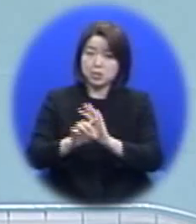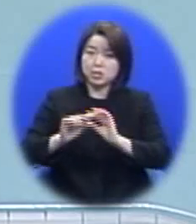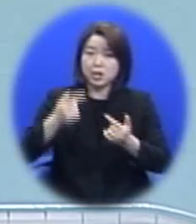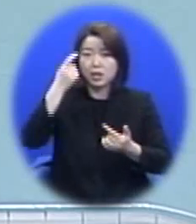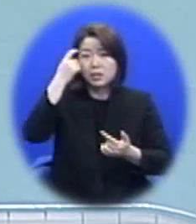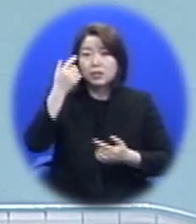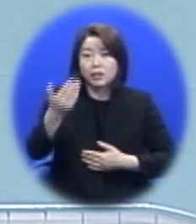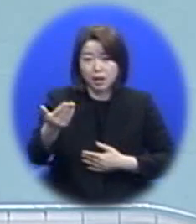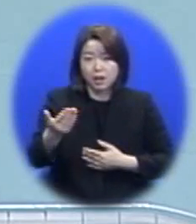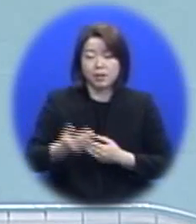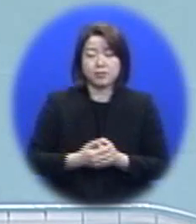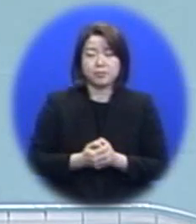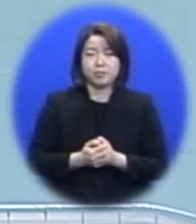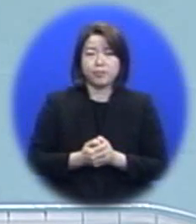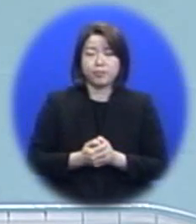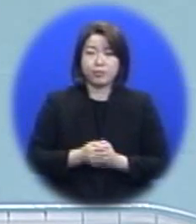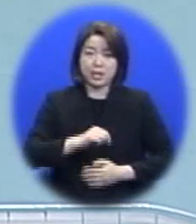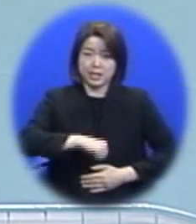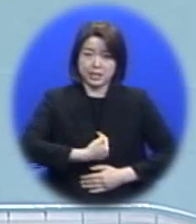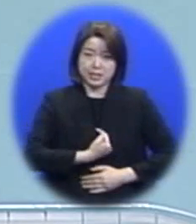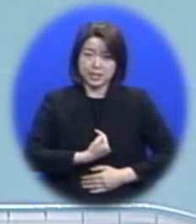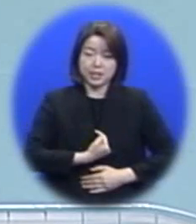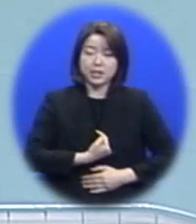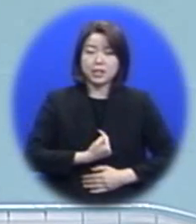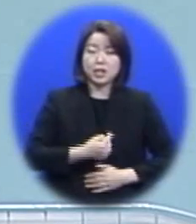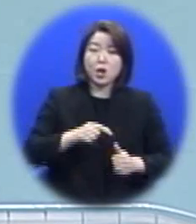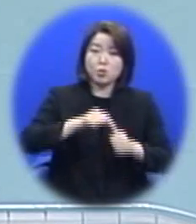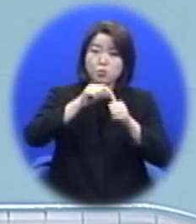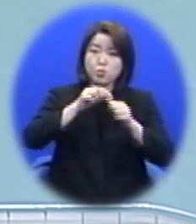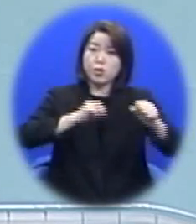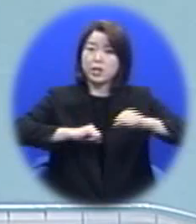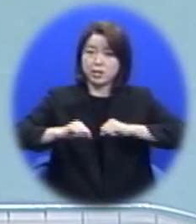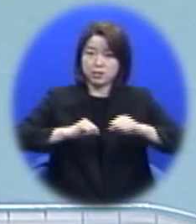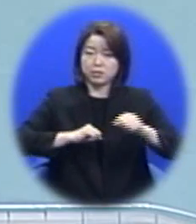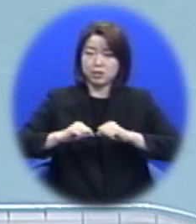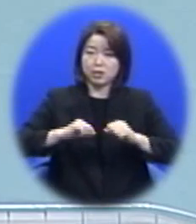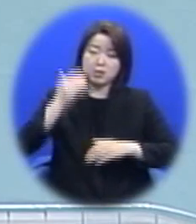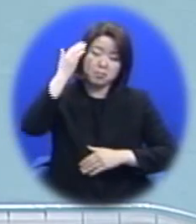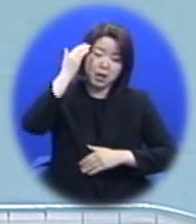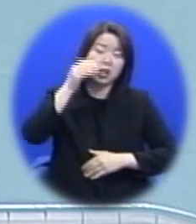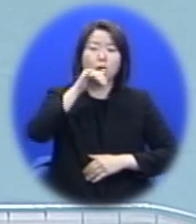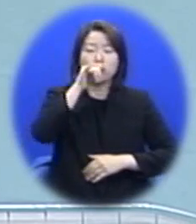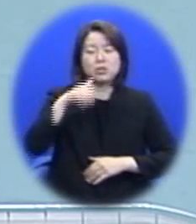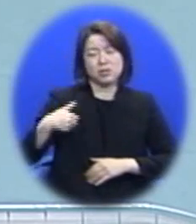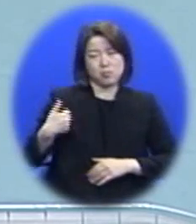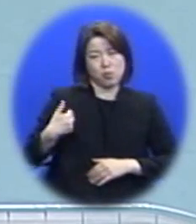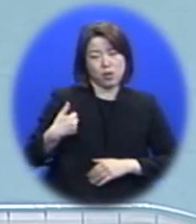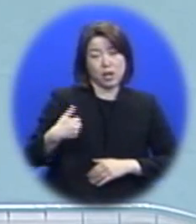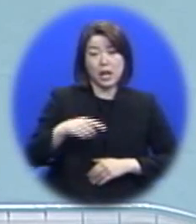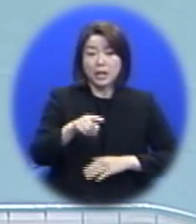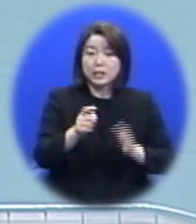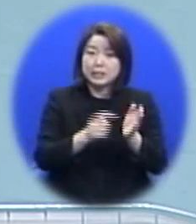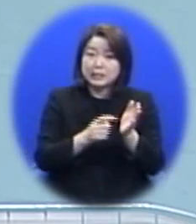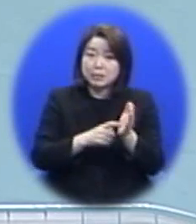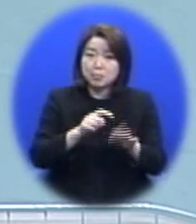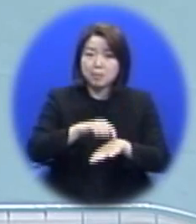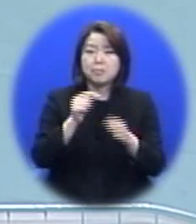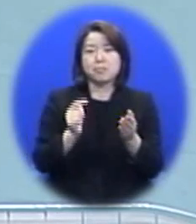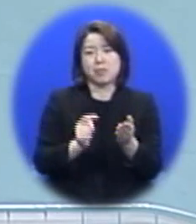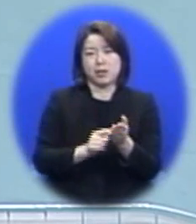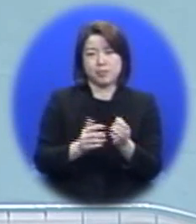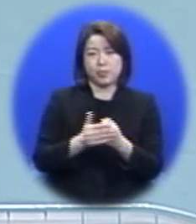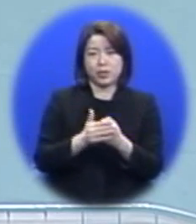자기 자신이 이 구원의 역사를 가로막고 있는지도 몰라요. 그 조급한 마음 때문에.